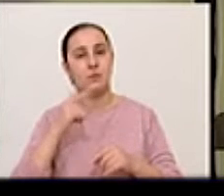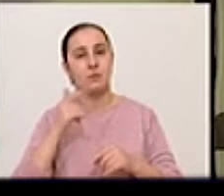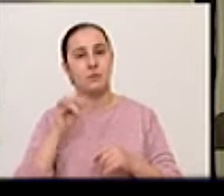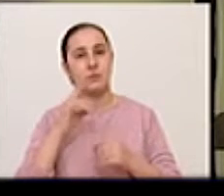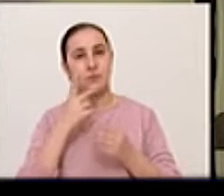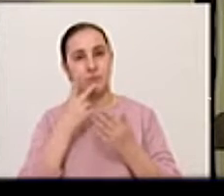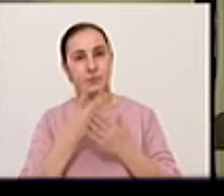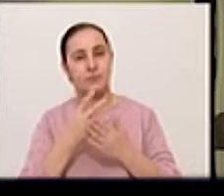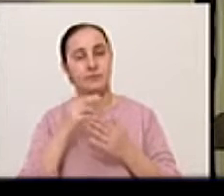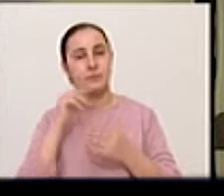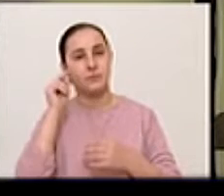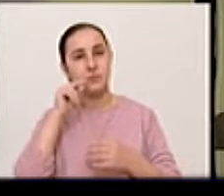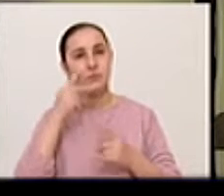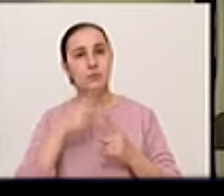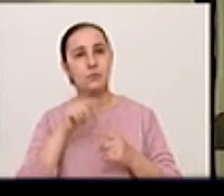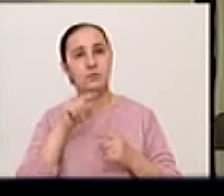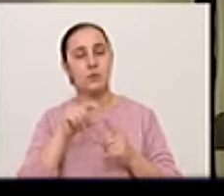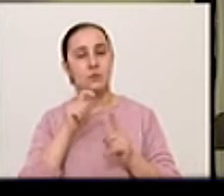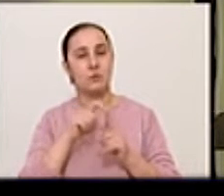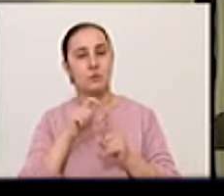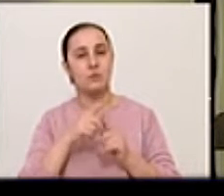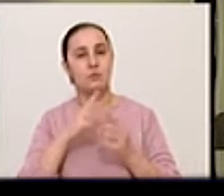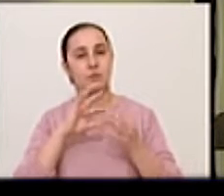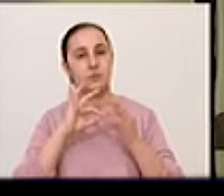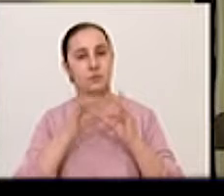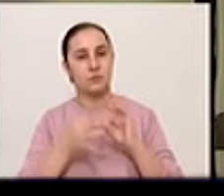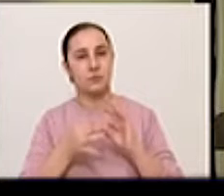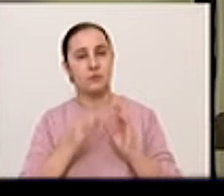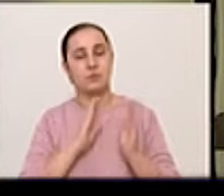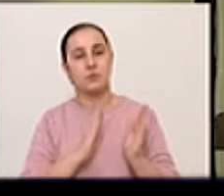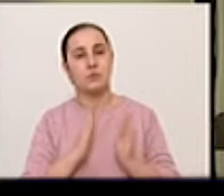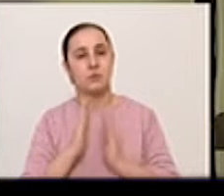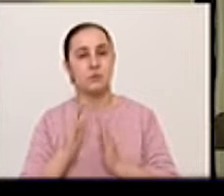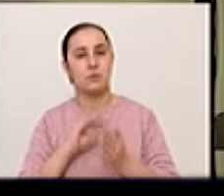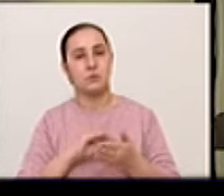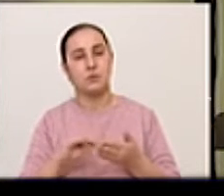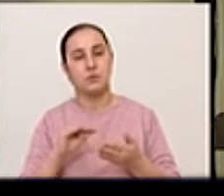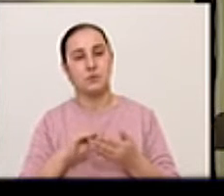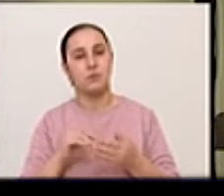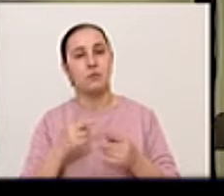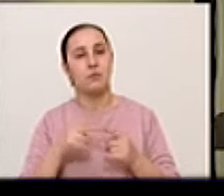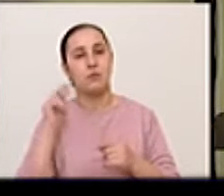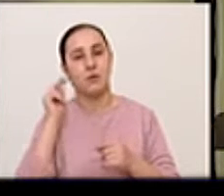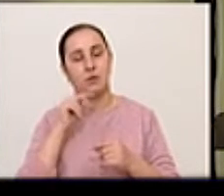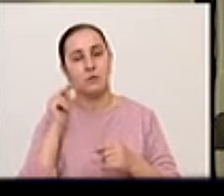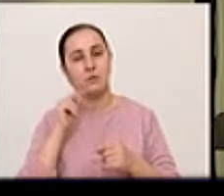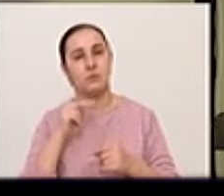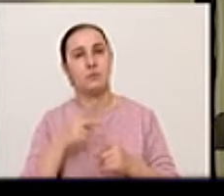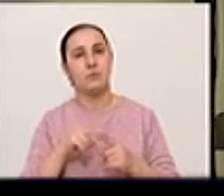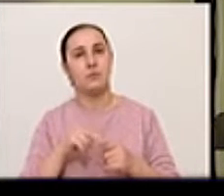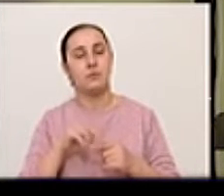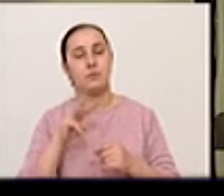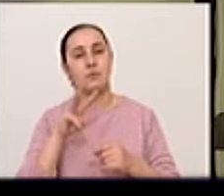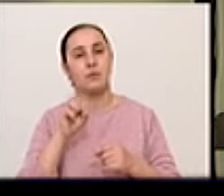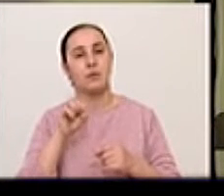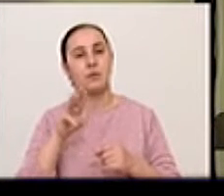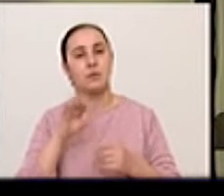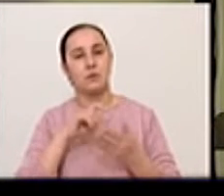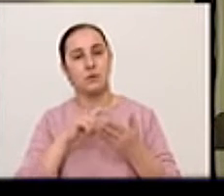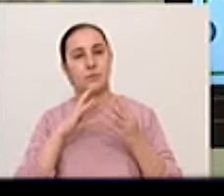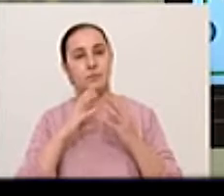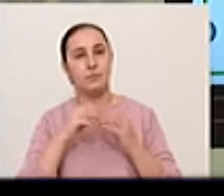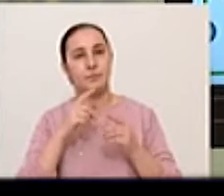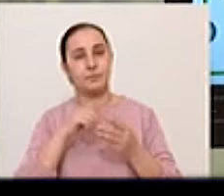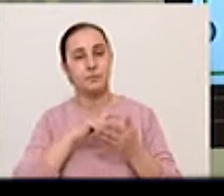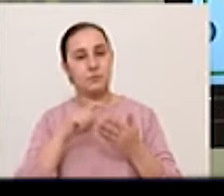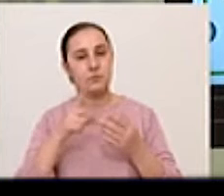berib o'qing. Bu so'zlarni quyidagicha tartiblab yozing. Demak, darsligimizda matn berilyapti.